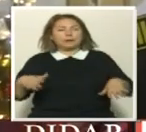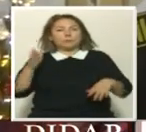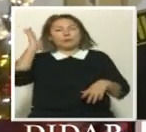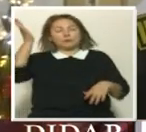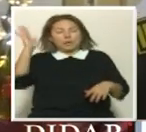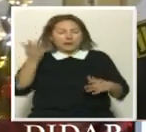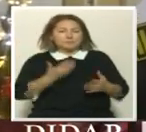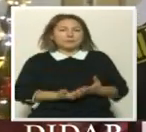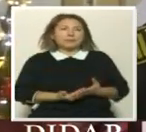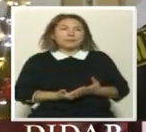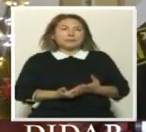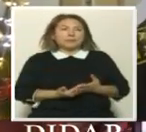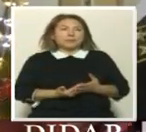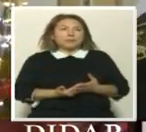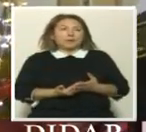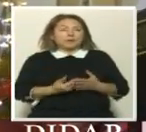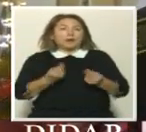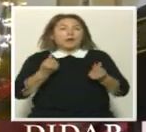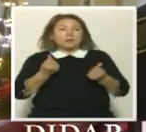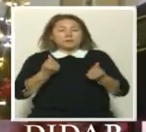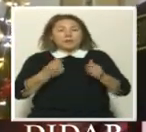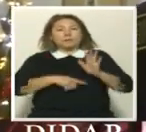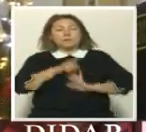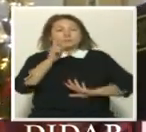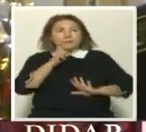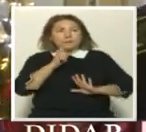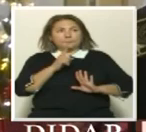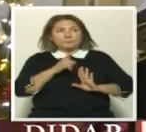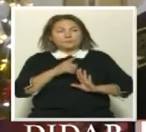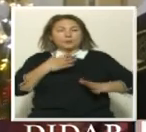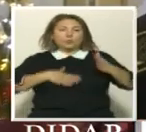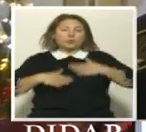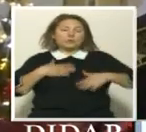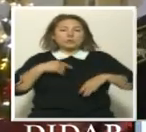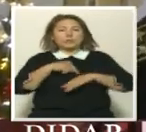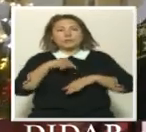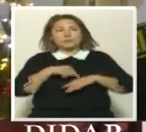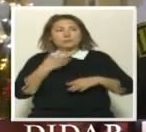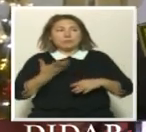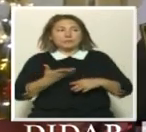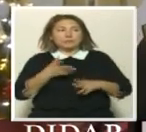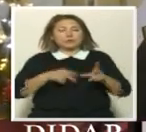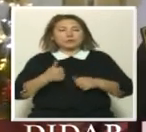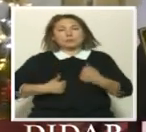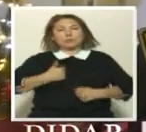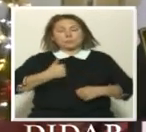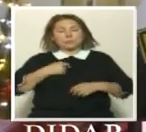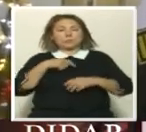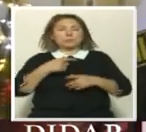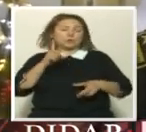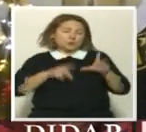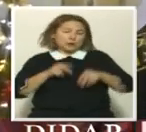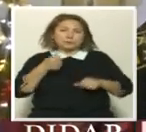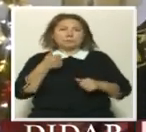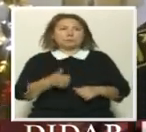болашағымыз деп айтпақшы, балаларымызға қазірден бастап қуанышты сезім, әскери патриоттық сезімдер берсек, яғни